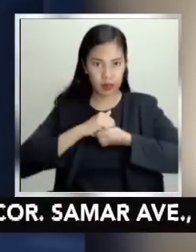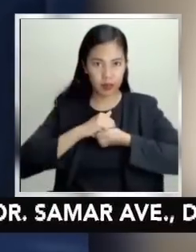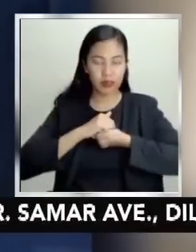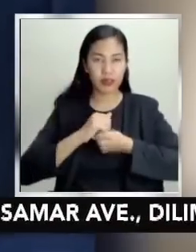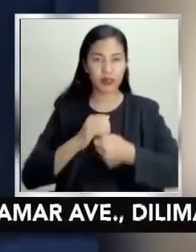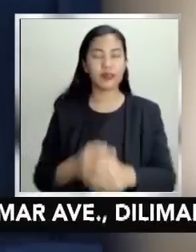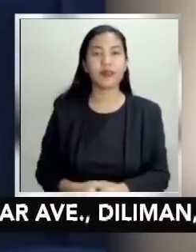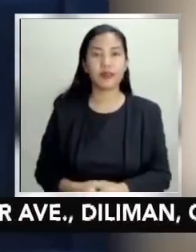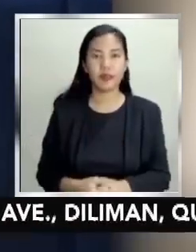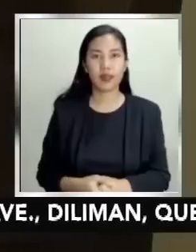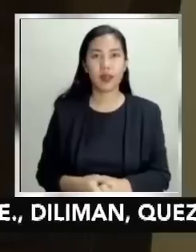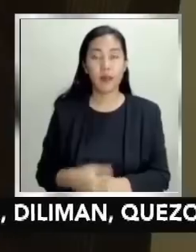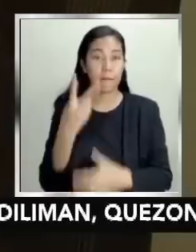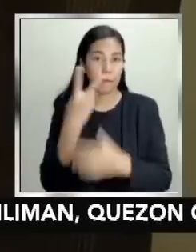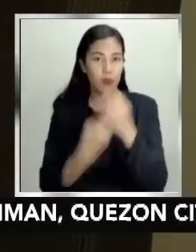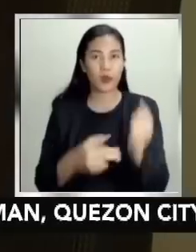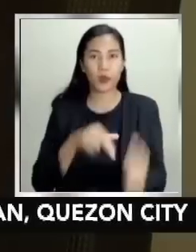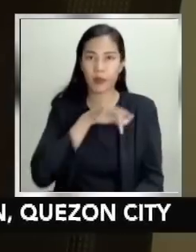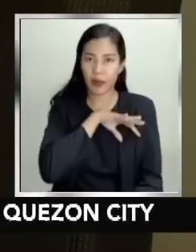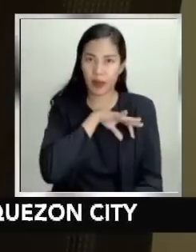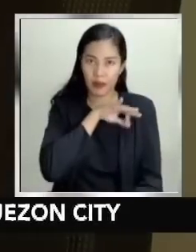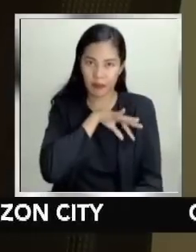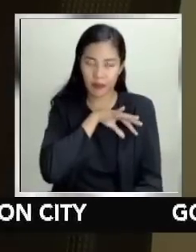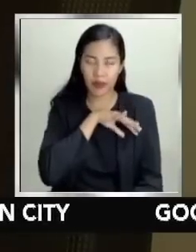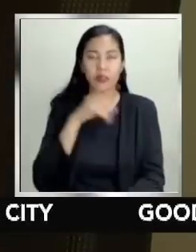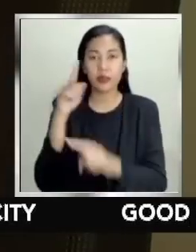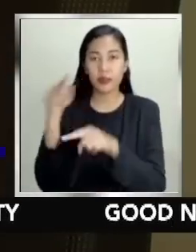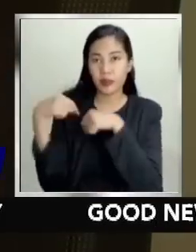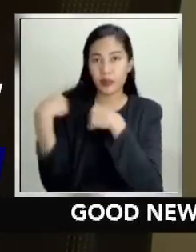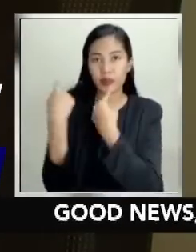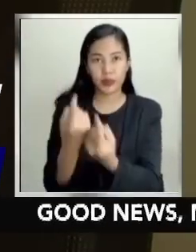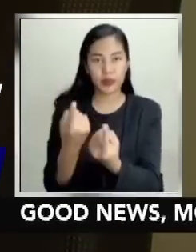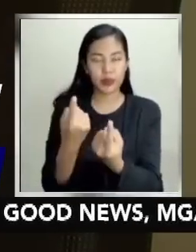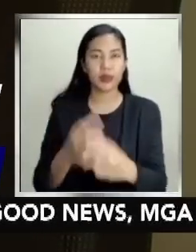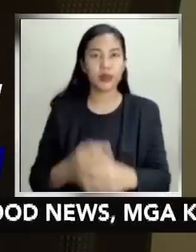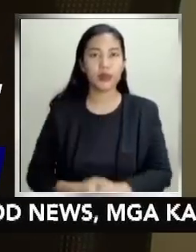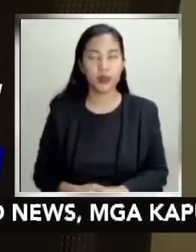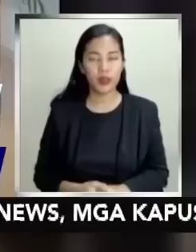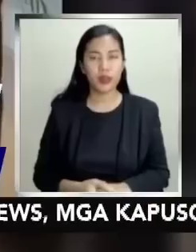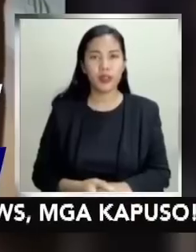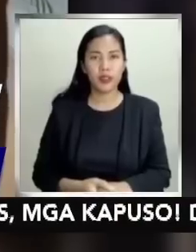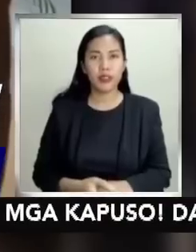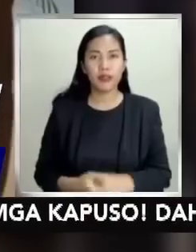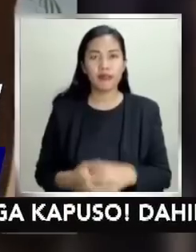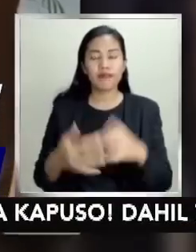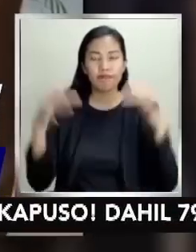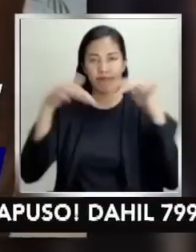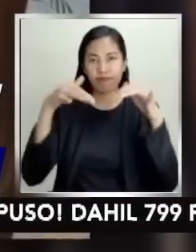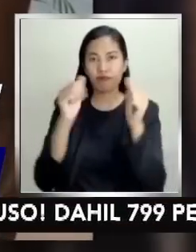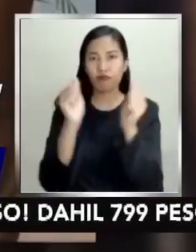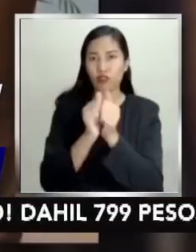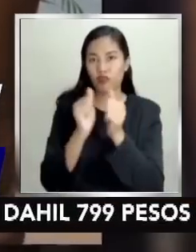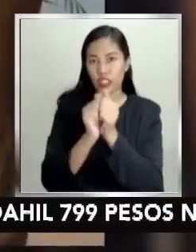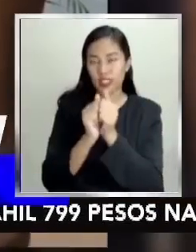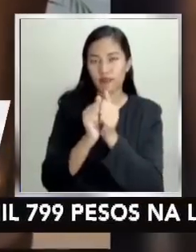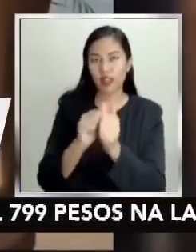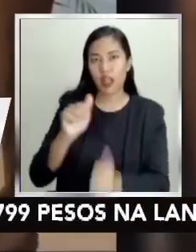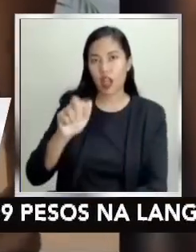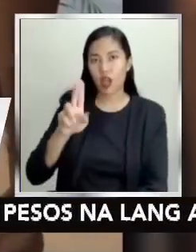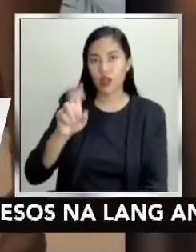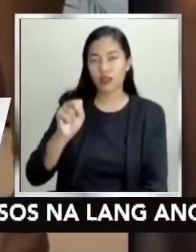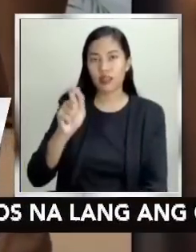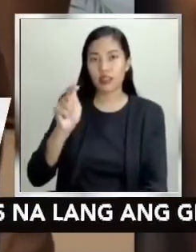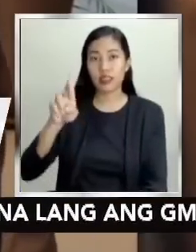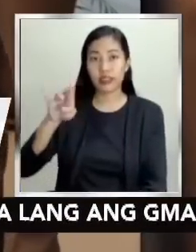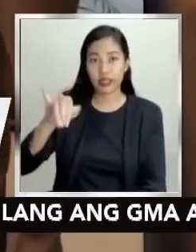Dr. Johan Brieger. Matagal na natin pinag-uusapan yan with the Austrian government, no, at saka yung